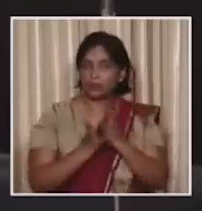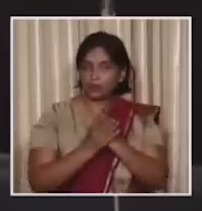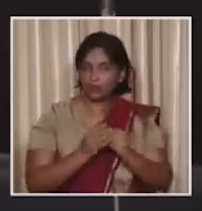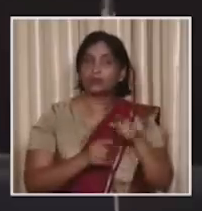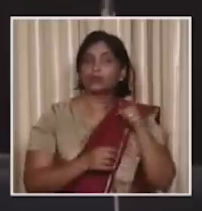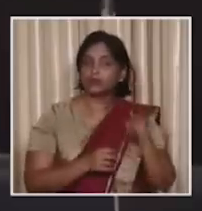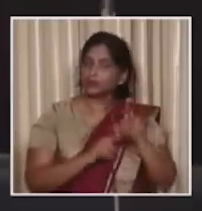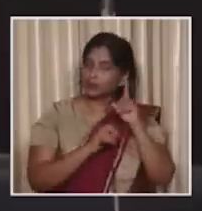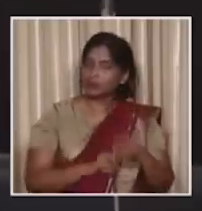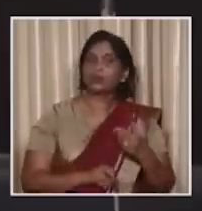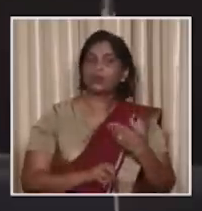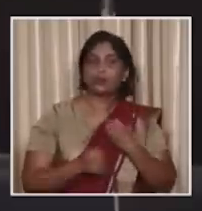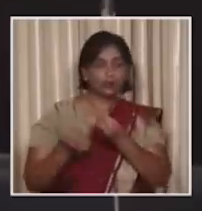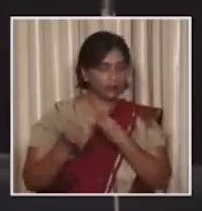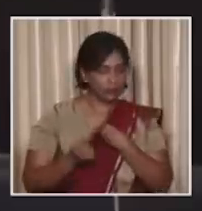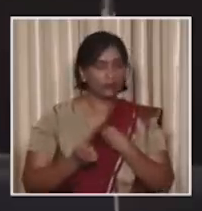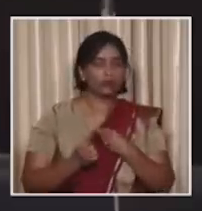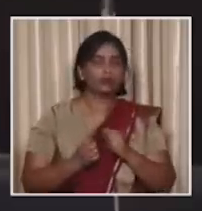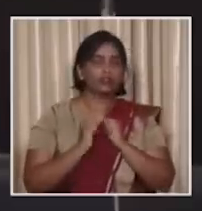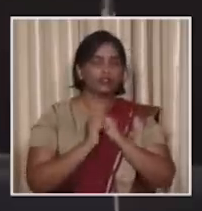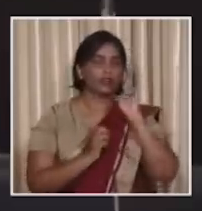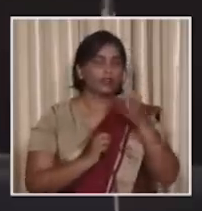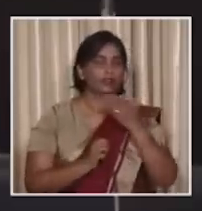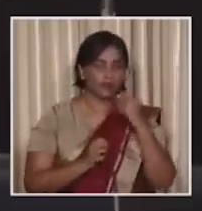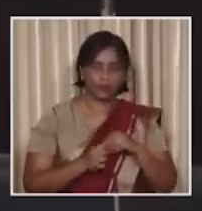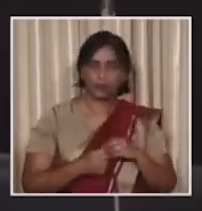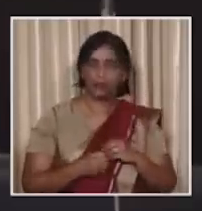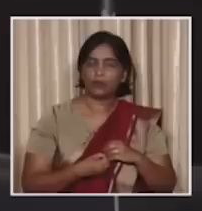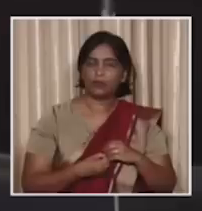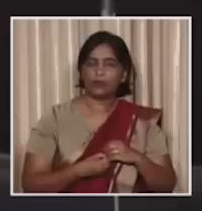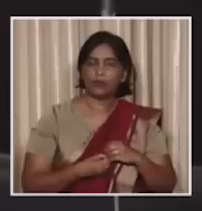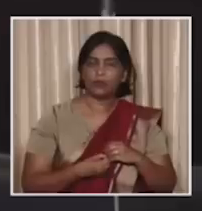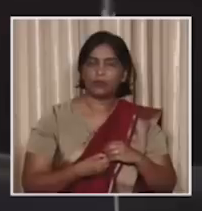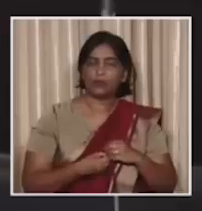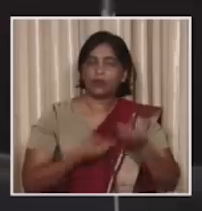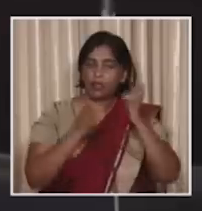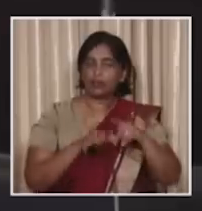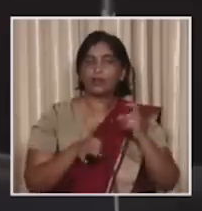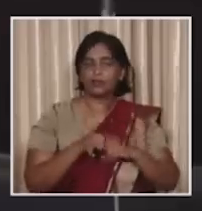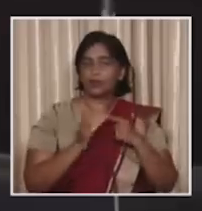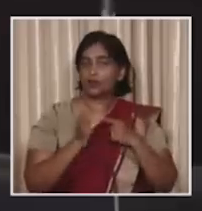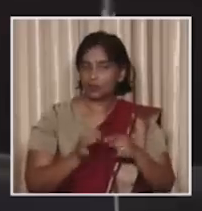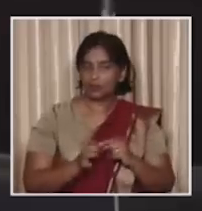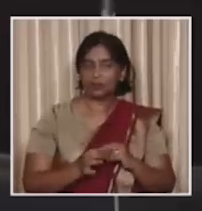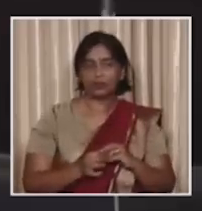ලැබු නිරීක්ෂණයම අපිට එවුවහම මේ පත්වීම් ටික ලබා දෙන්න පුළුවන්. අවසාන ප්‍රශ්නෙට පිළිතුරු තමයි ගරු